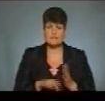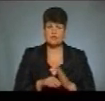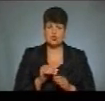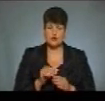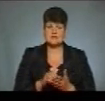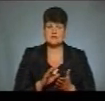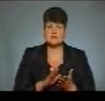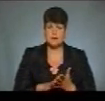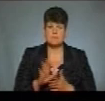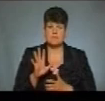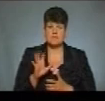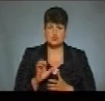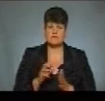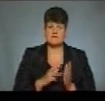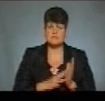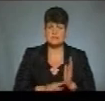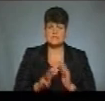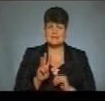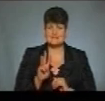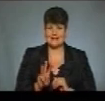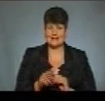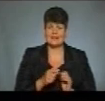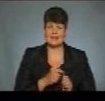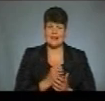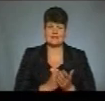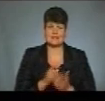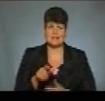зареєструвала 583 кандидати.